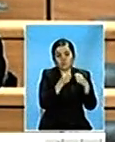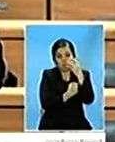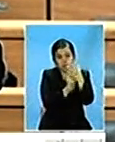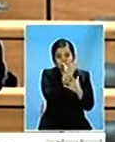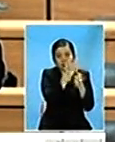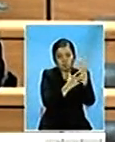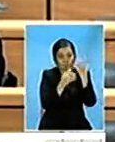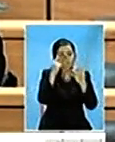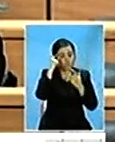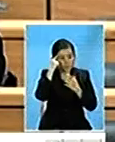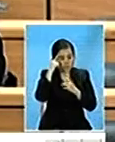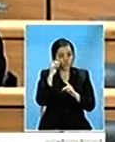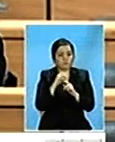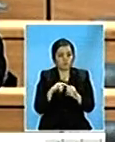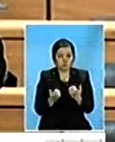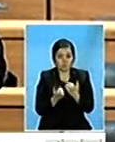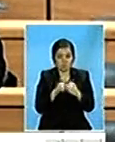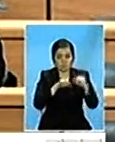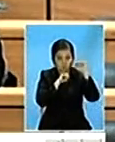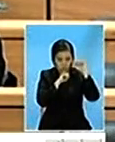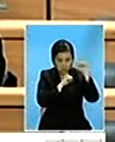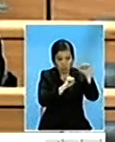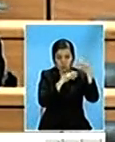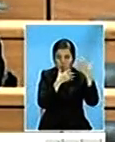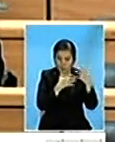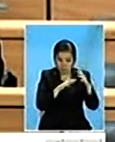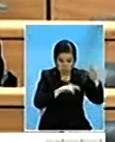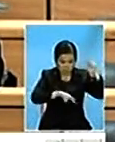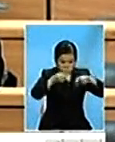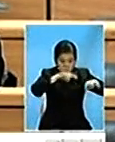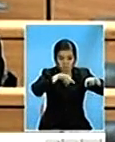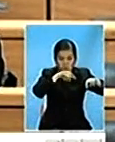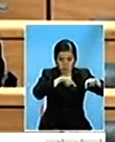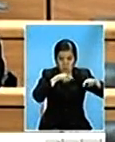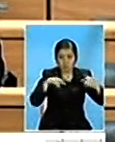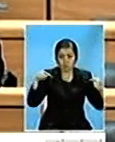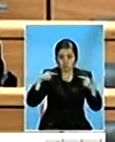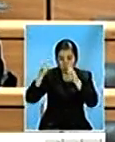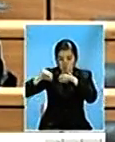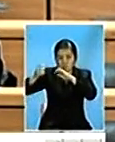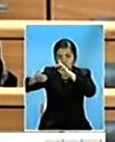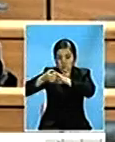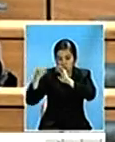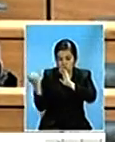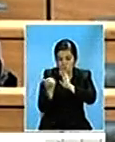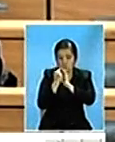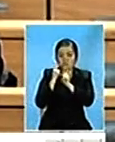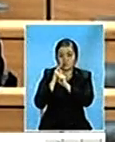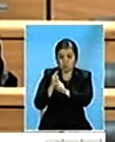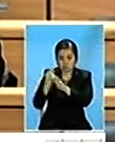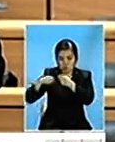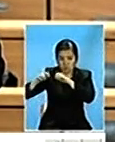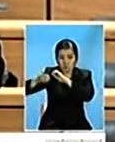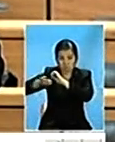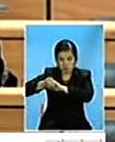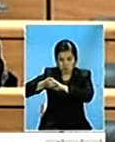ผมคาดหมายกับท่านประธานครับว่าเมื่อประกาศพื้นที่ควนขี้เสียนเป็นพื้นที่ขึ้นทะเบียนตามอนุสัญญาแรม